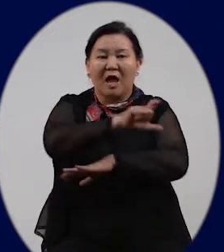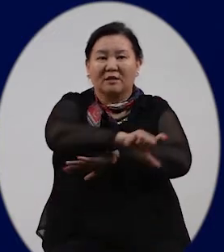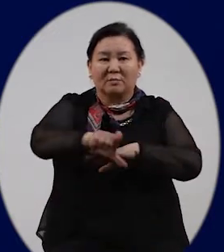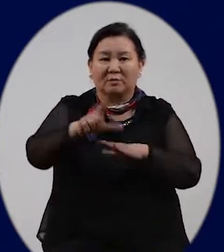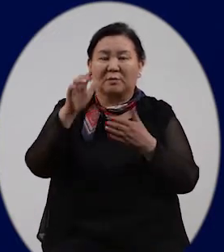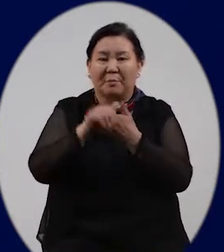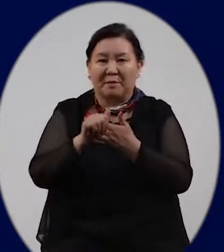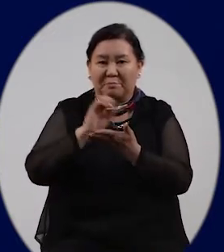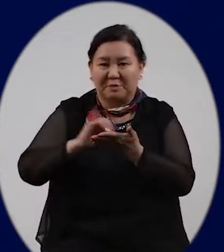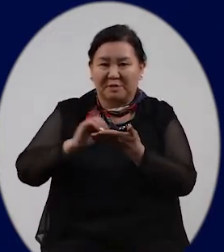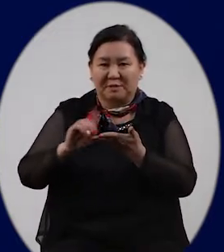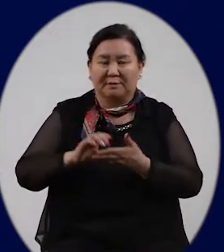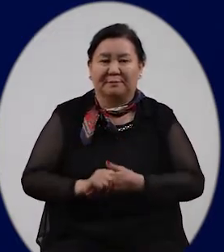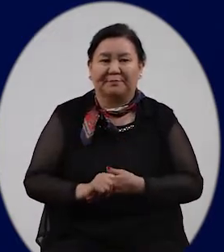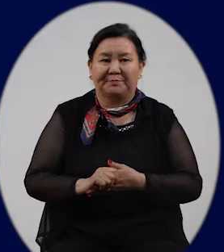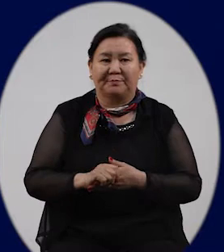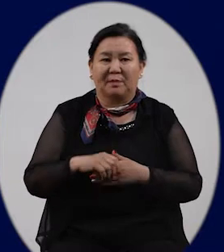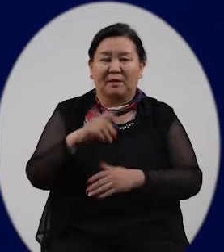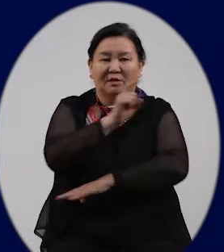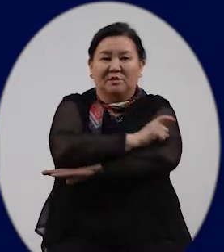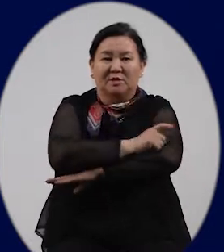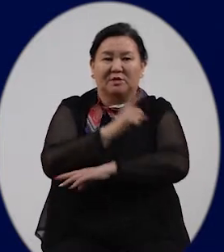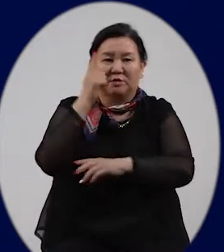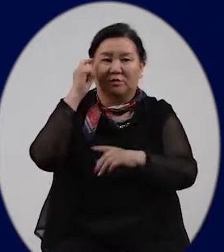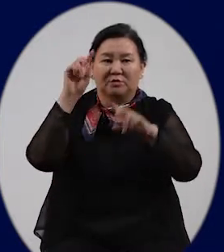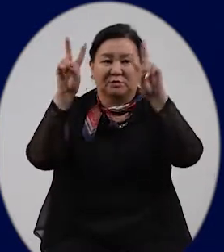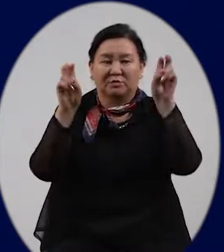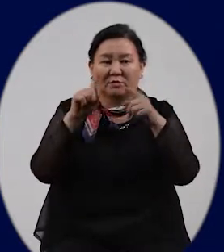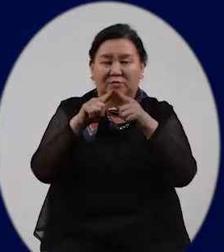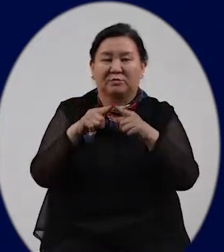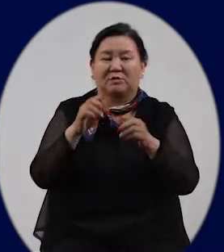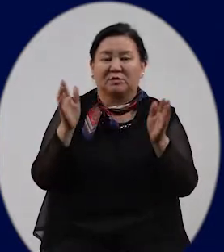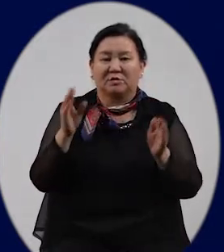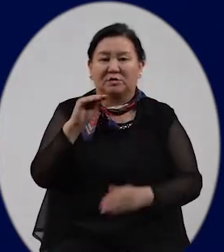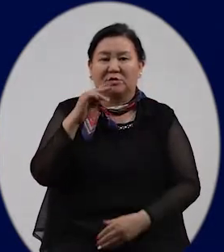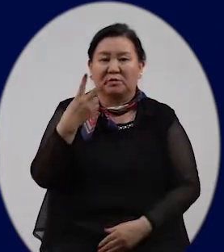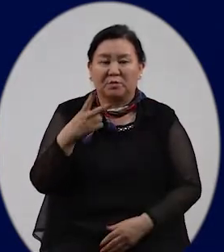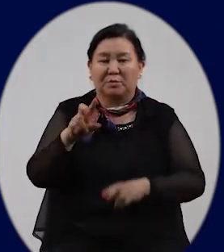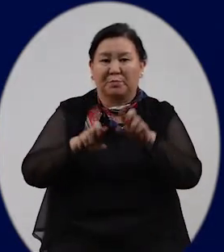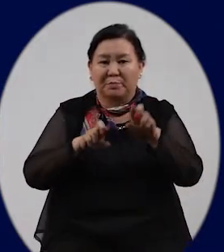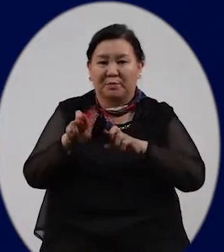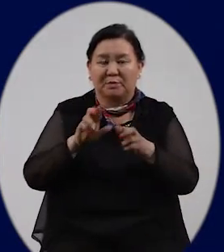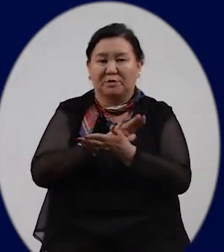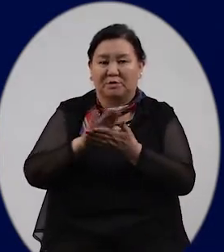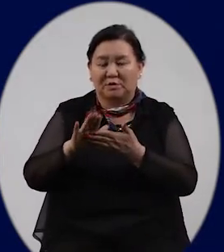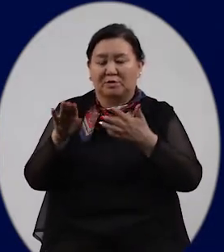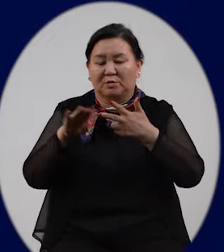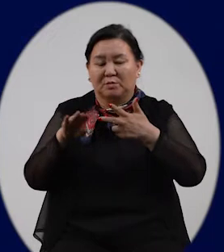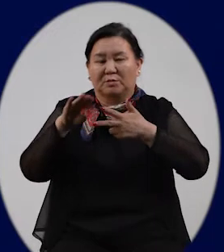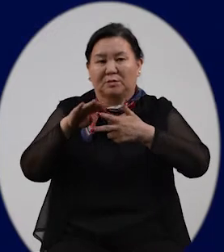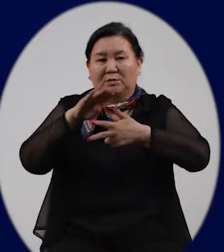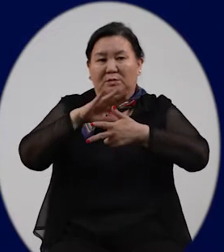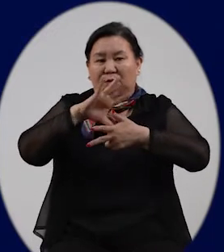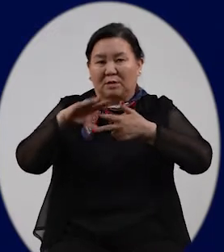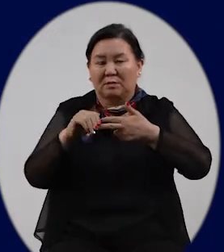Экспортын баримт бичиг. Хичээлийн зорилго. Жижиг дунд бизнес эрхлэгчдийг шинэхэн дунд агшин